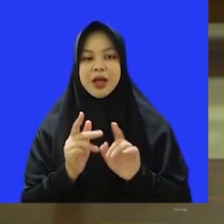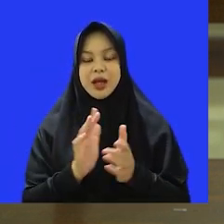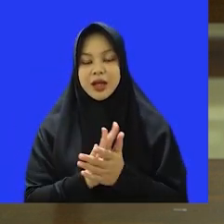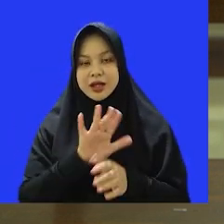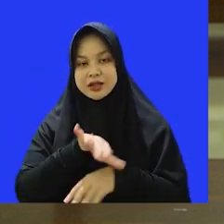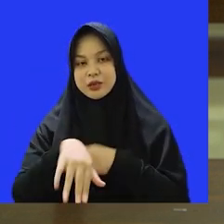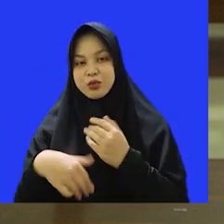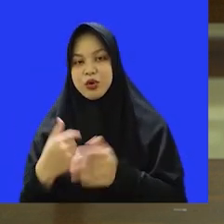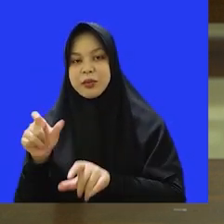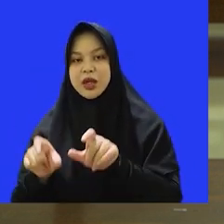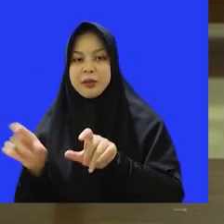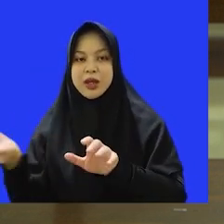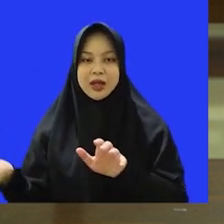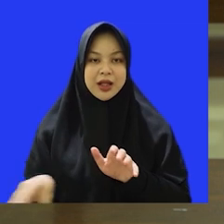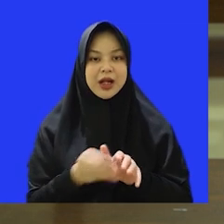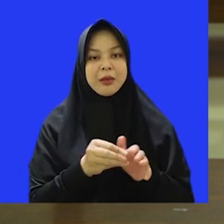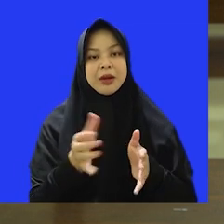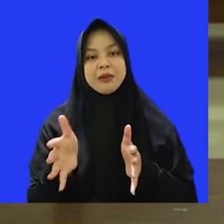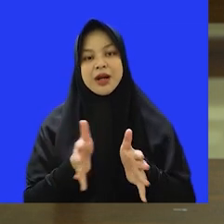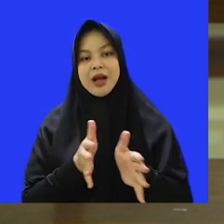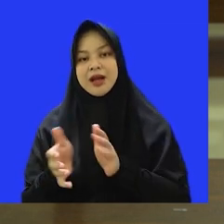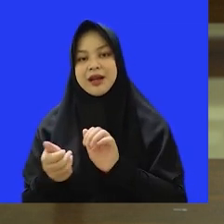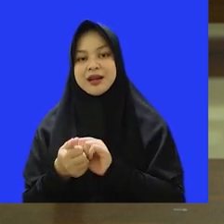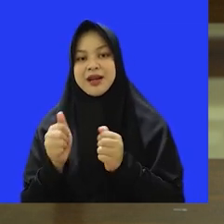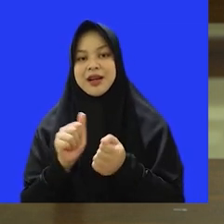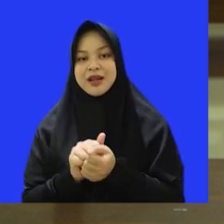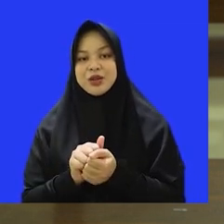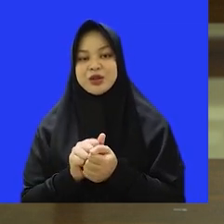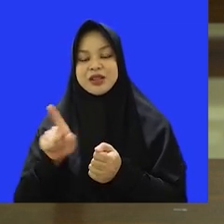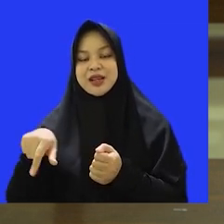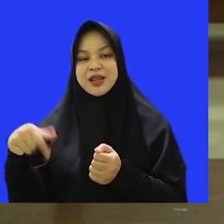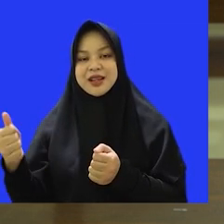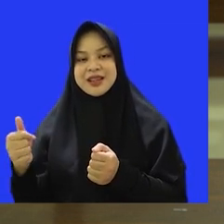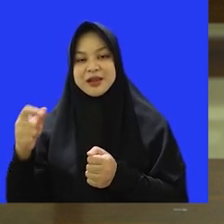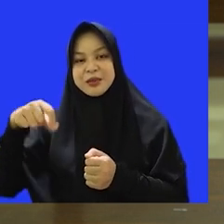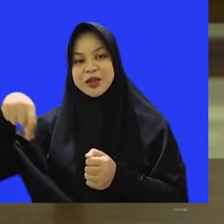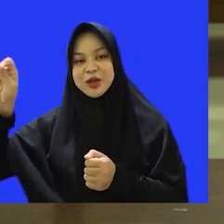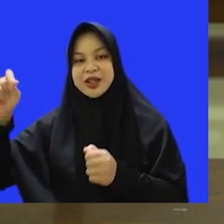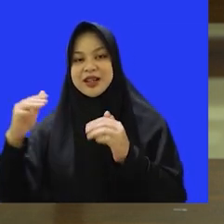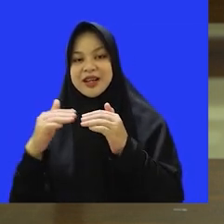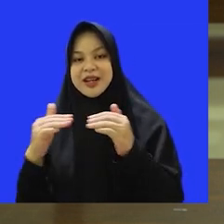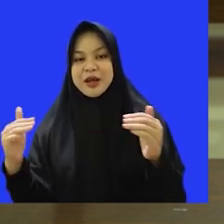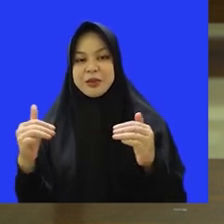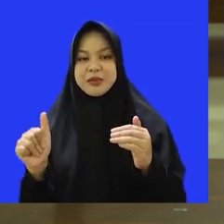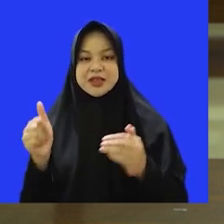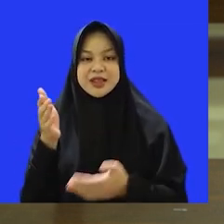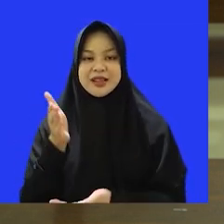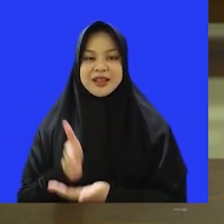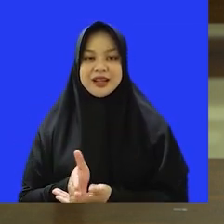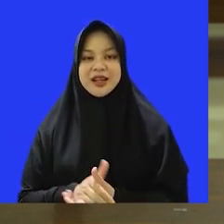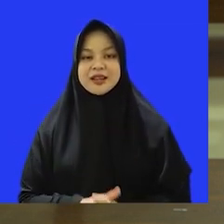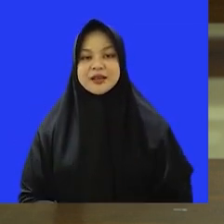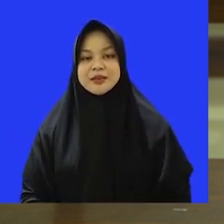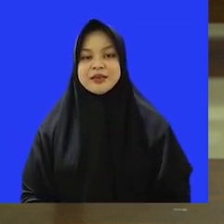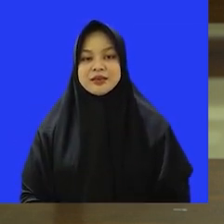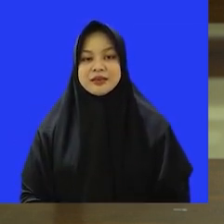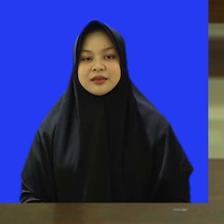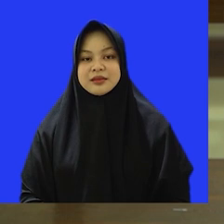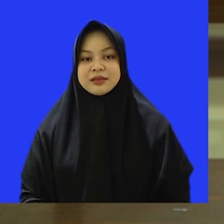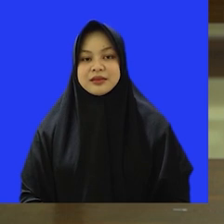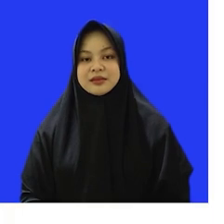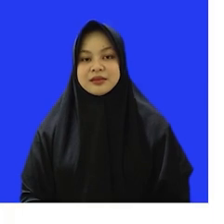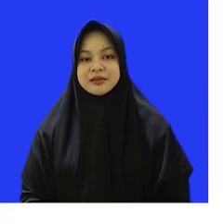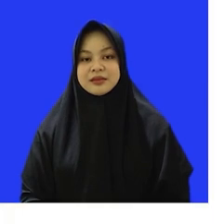aparat penegak hukum dan para pihak yang terlibat dalam penanganan kasus. Sehingga kebenaran dan keadilan bisa ditegakkan.